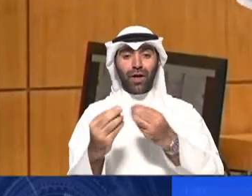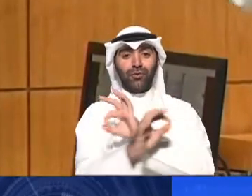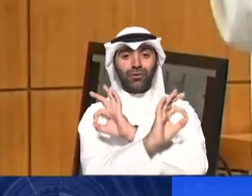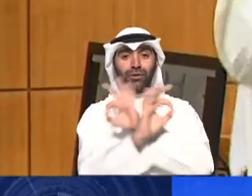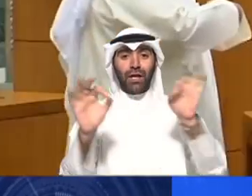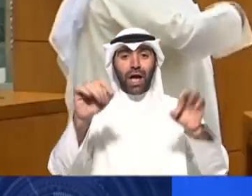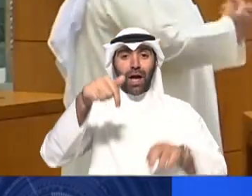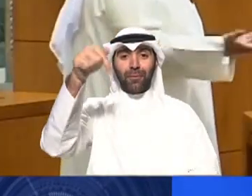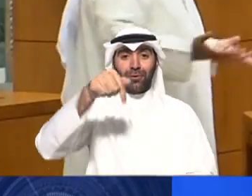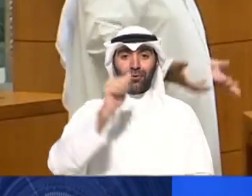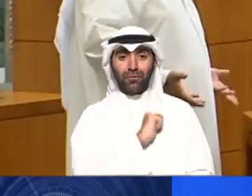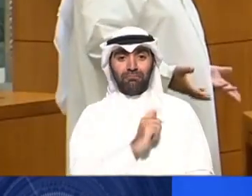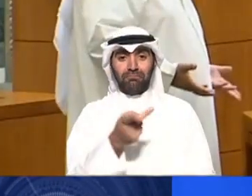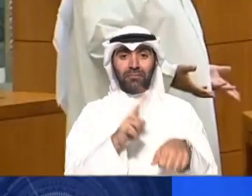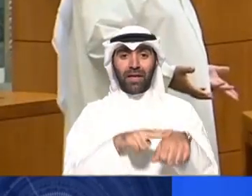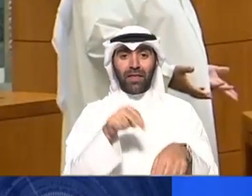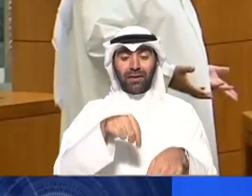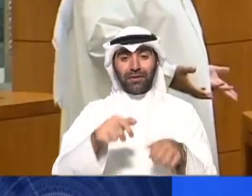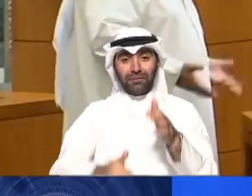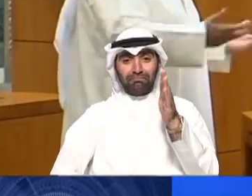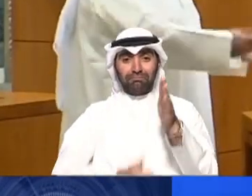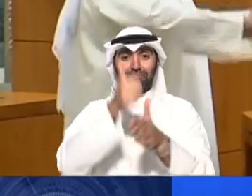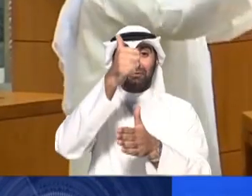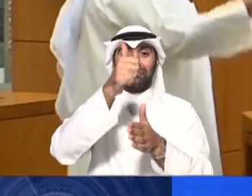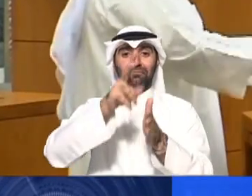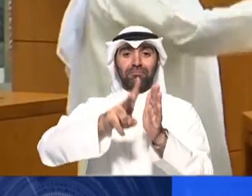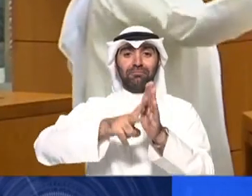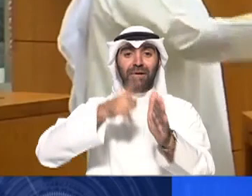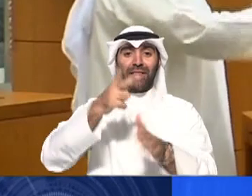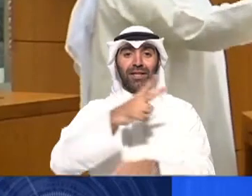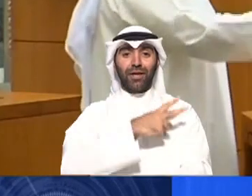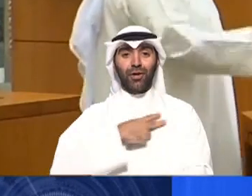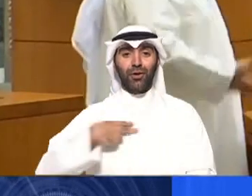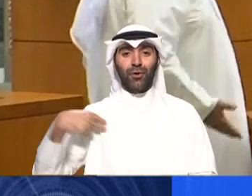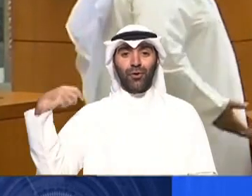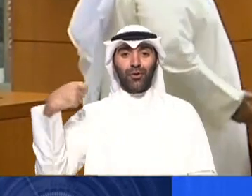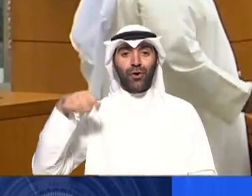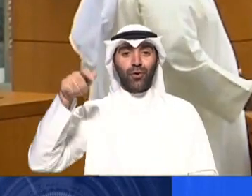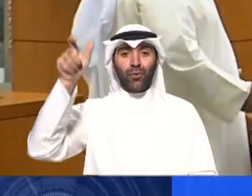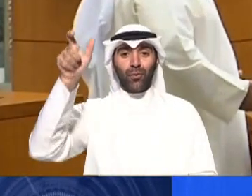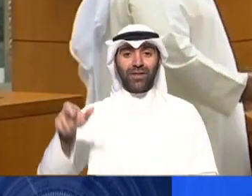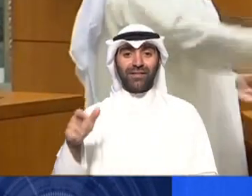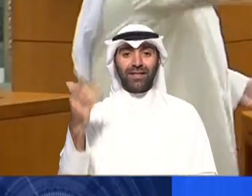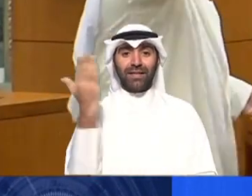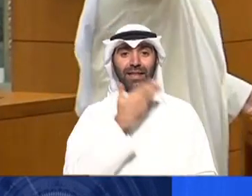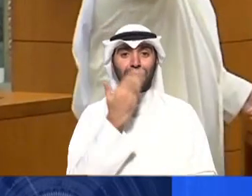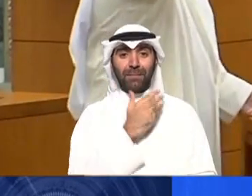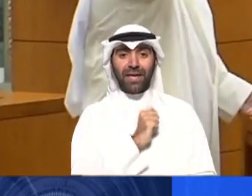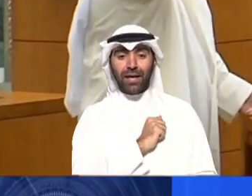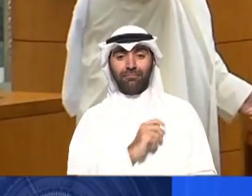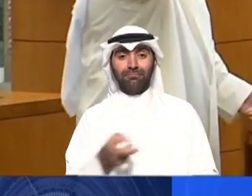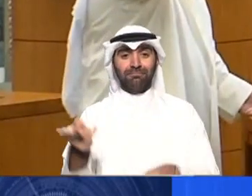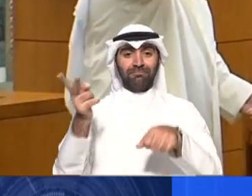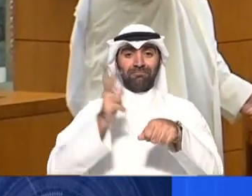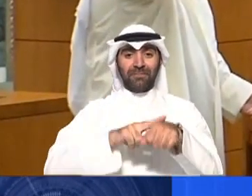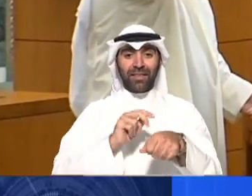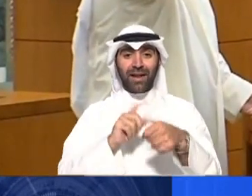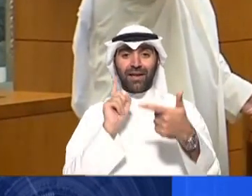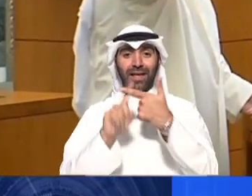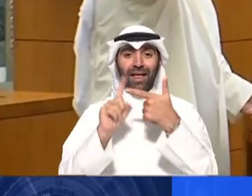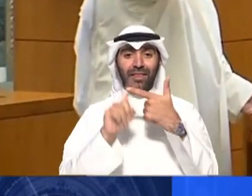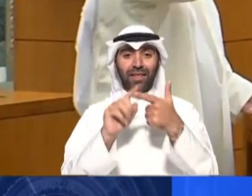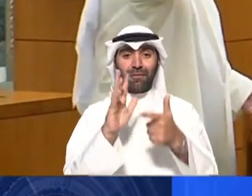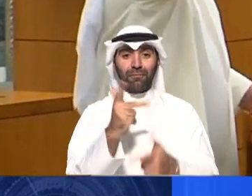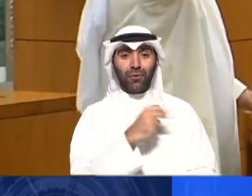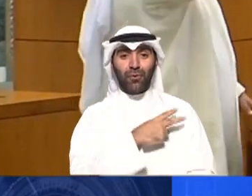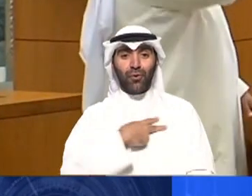في معالي وزير التربية والتعليم العالي الدكتور سعود الحربي في جلسة اليوم، وذلك بعد أن رفض